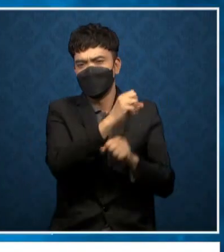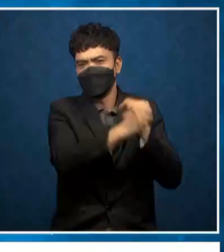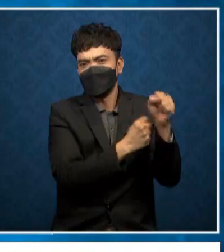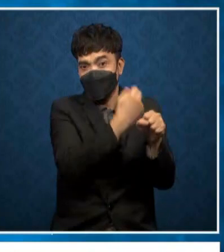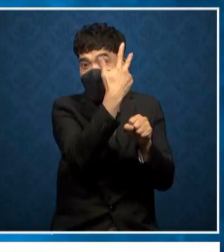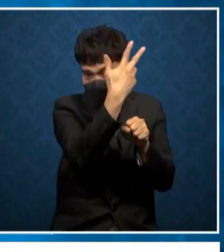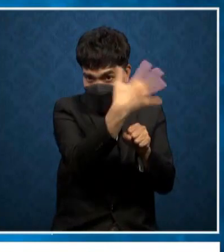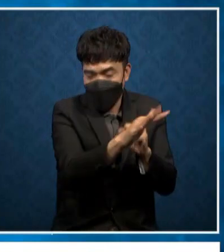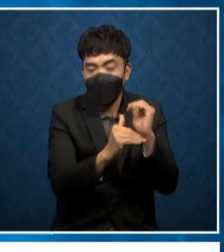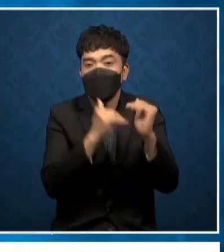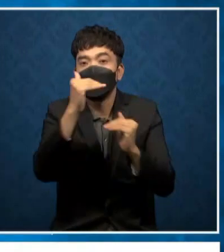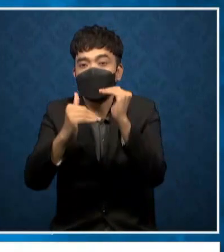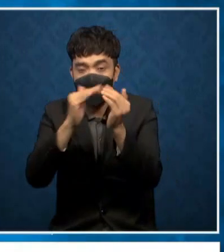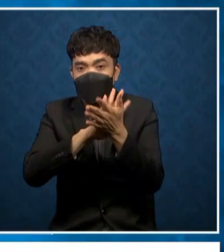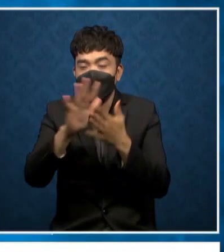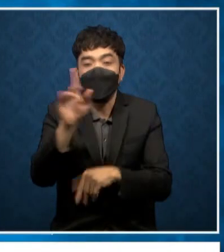เสร็เมไร่